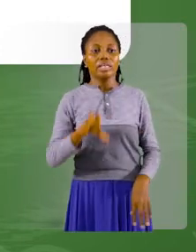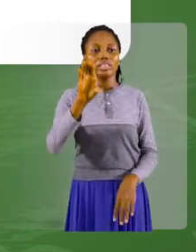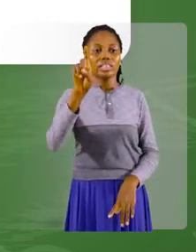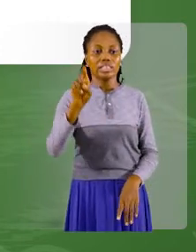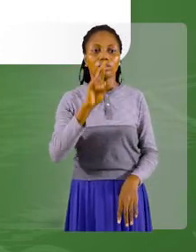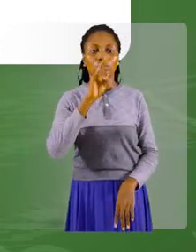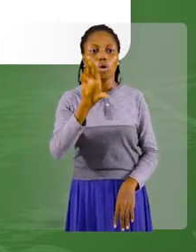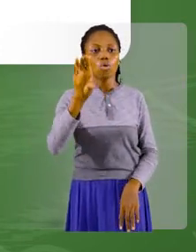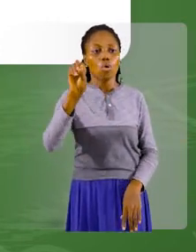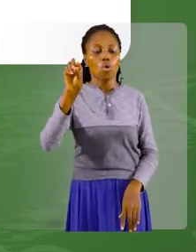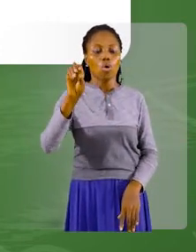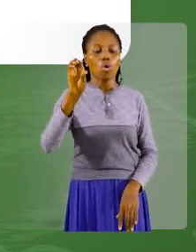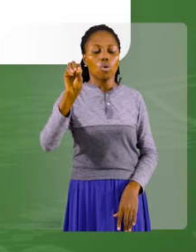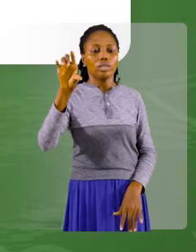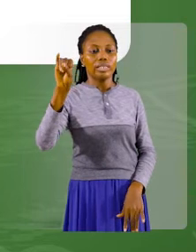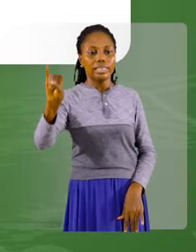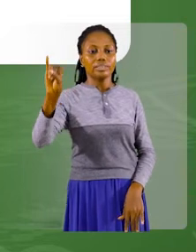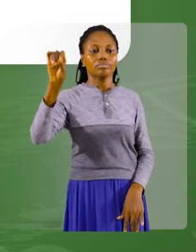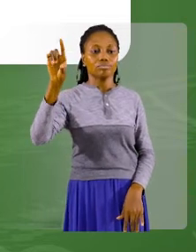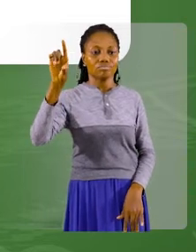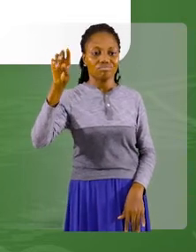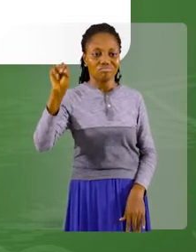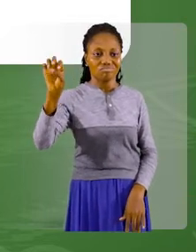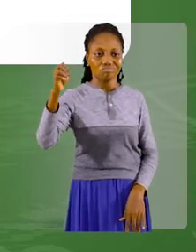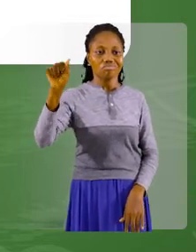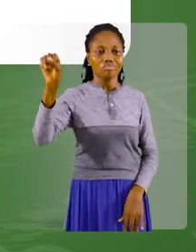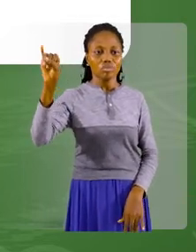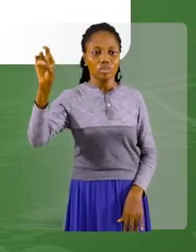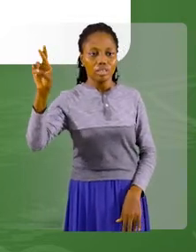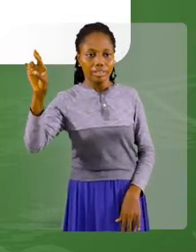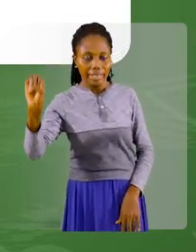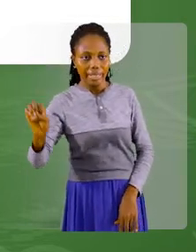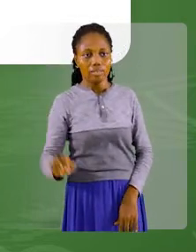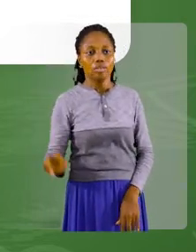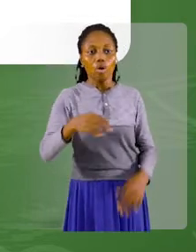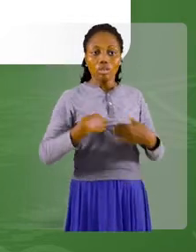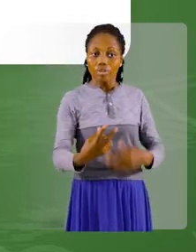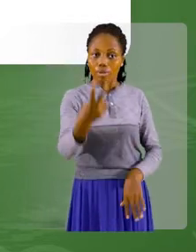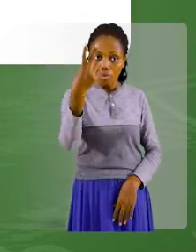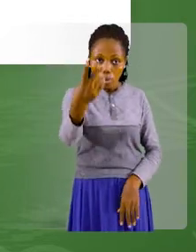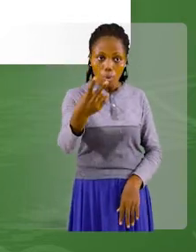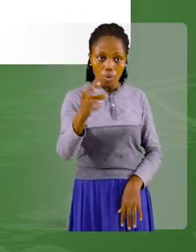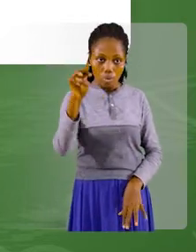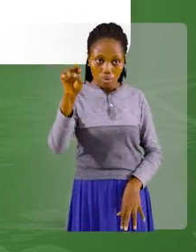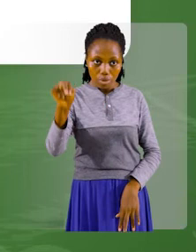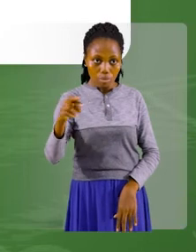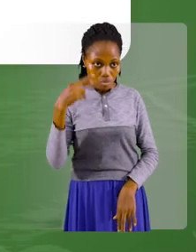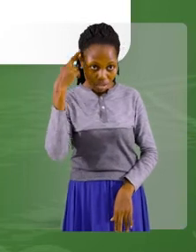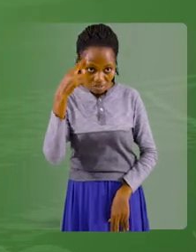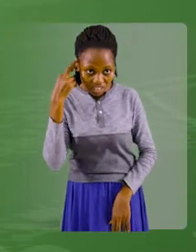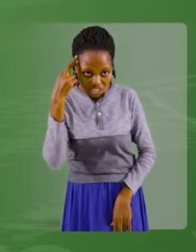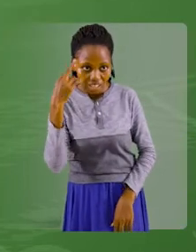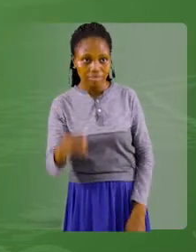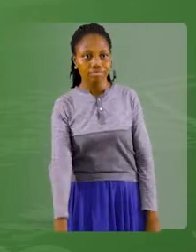CD sont collinéaires. Vous avez 2 minutes pour travailler et on passe à la